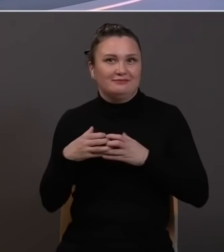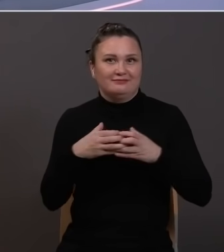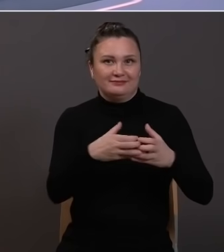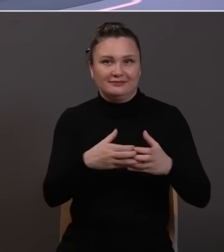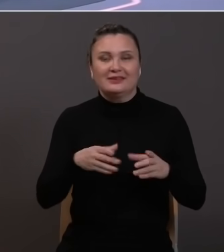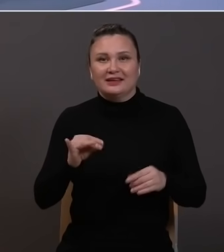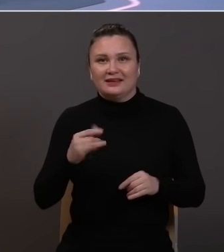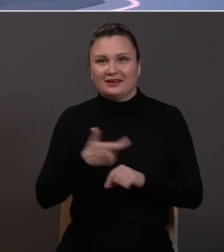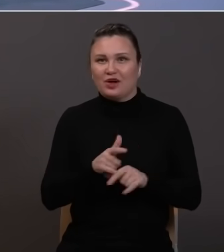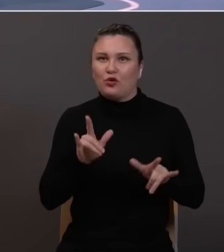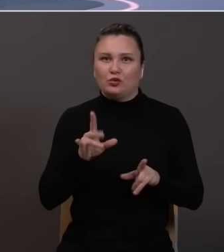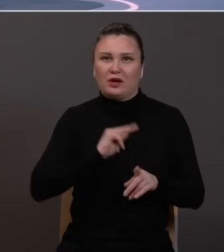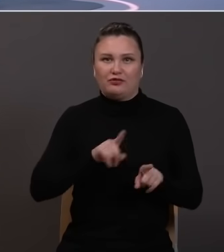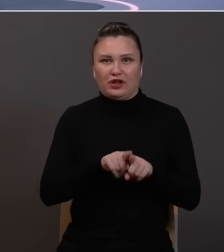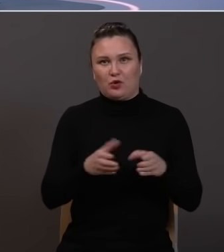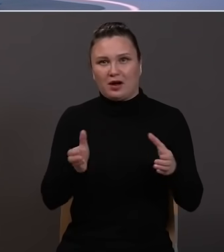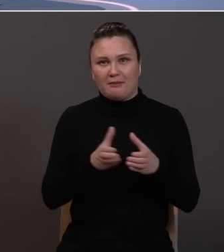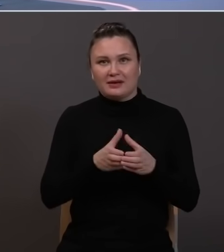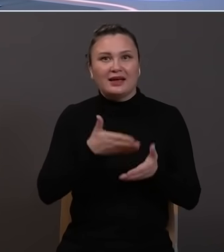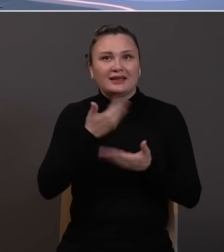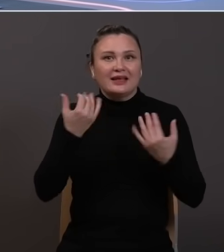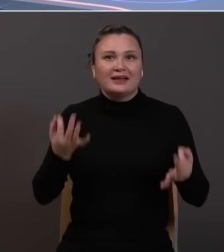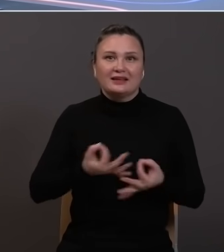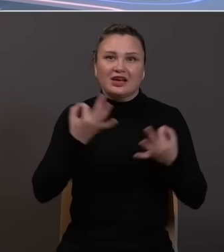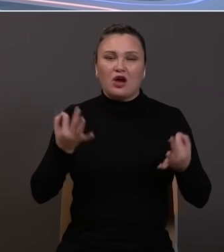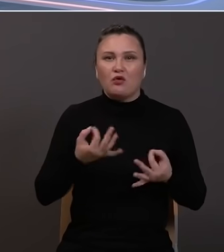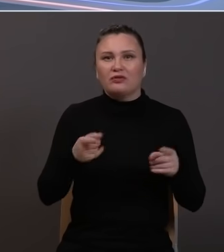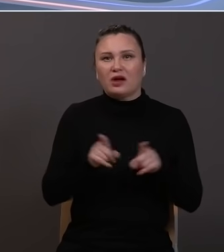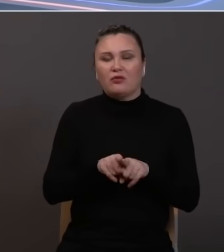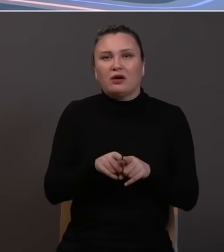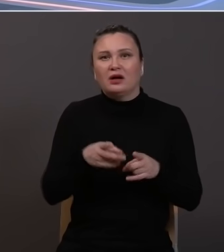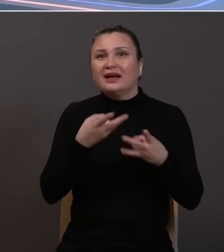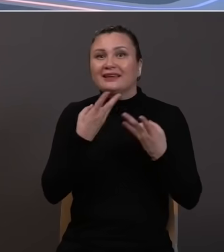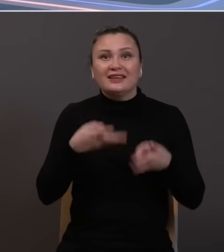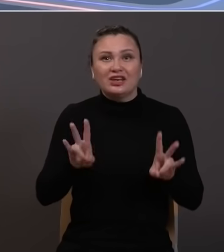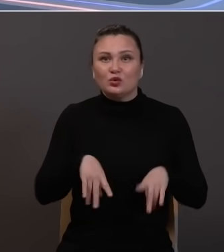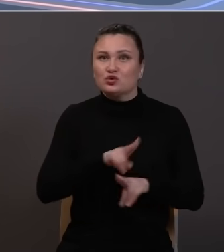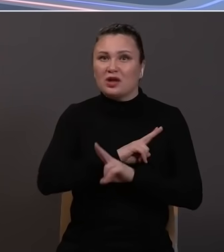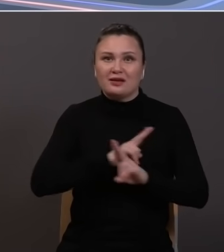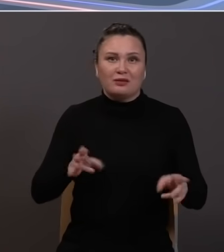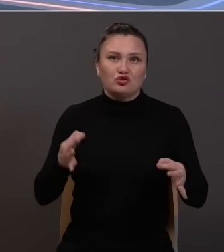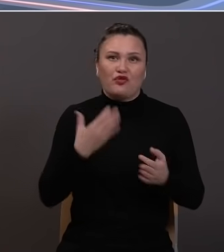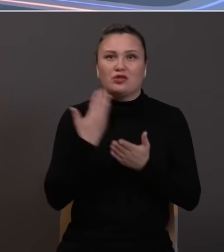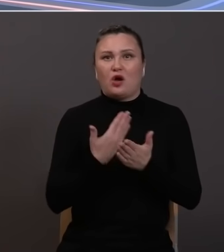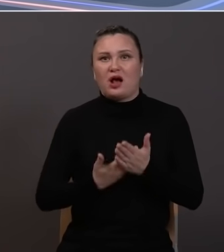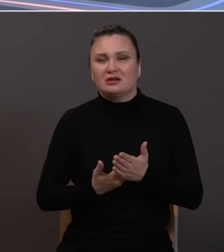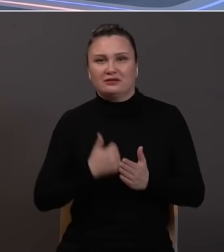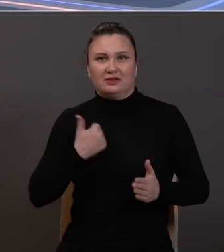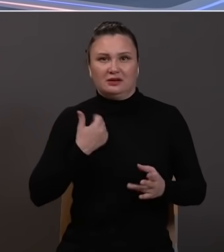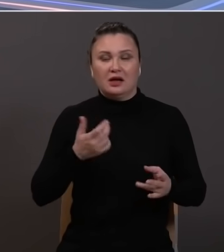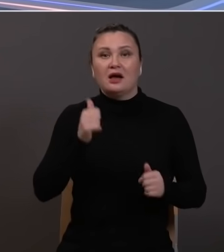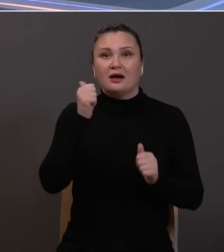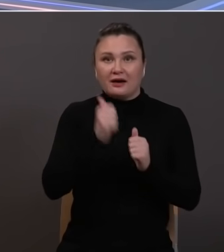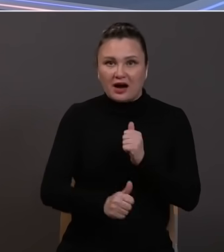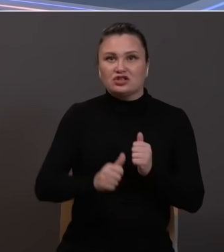вот работать в такой команде. Нет никакого вот этого, понимаете, не нужно никому ничего доказывать. Каждый на 100%